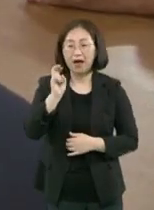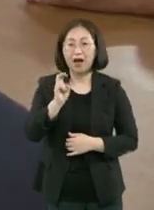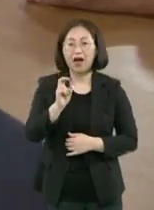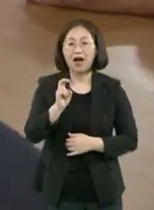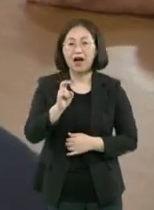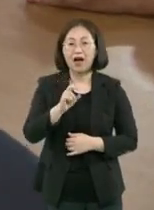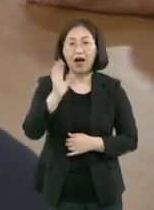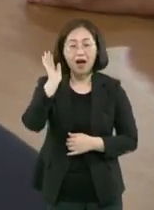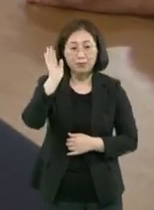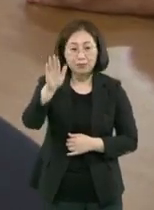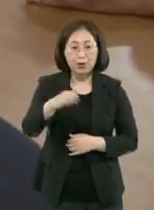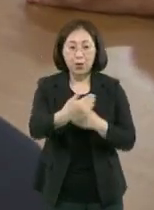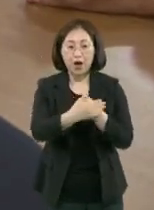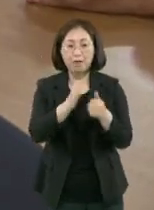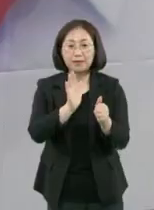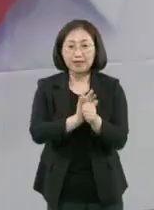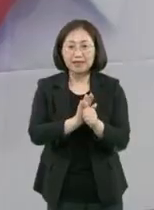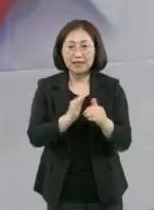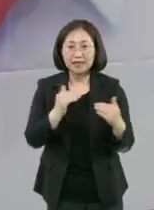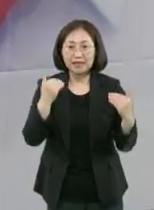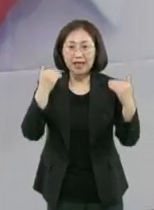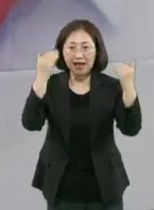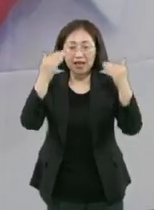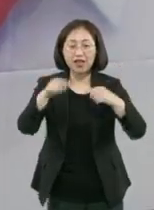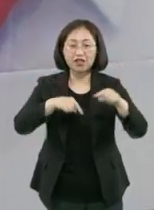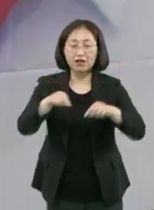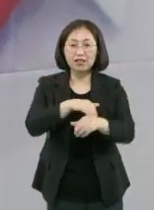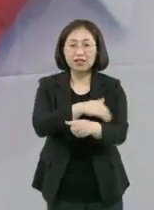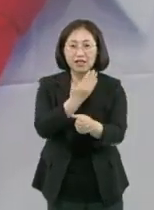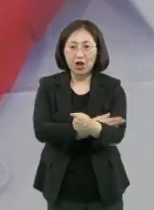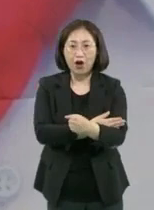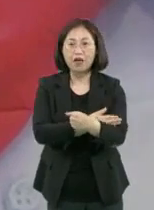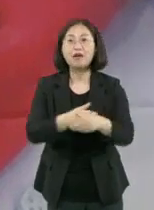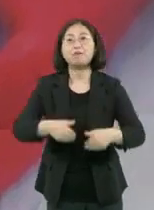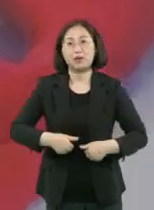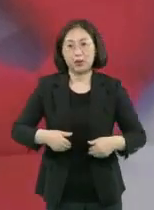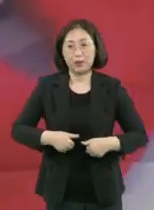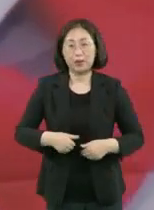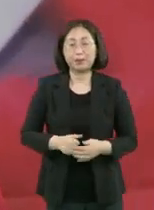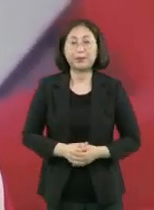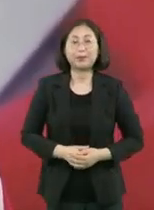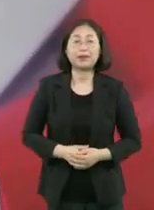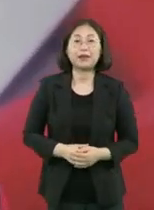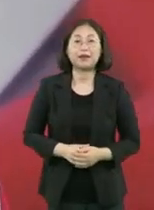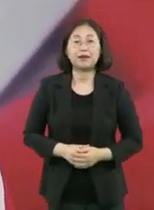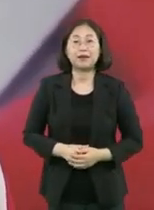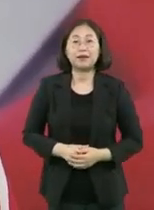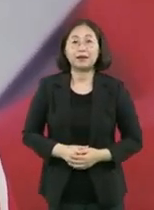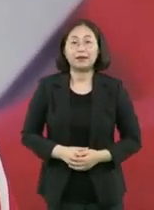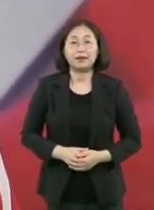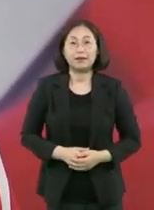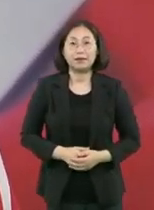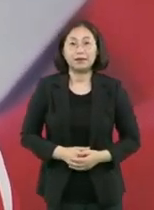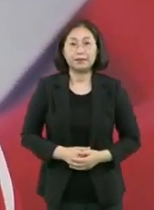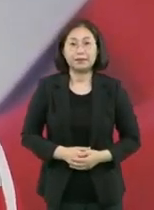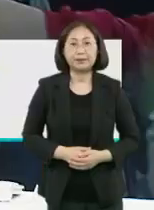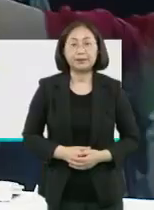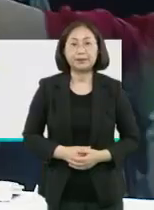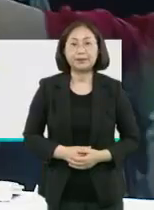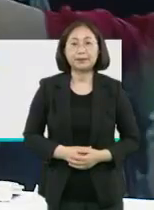당선인은 앞으로 협치와 상생의 정치력을 발휘해야 할 것으로 보입니다. TJB 김세범입니다.